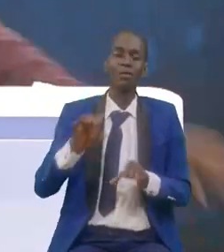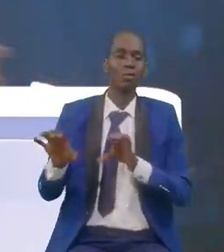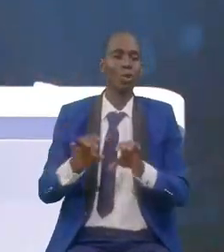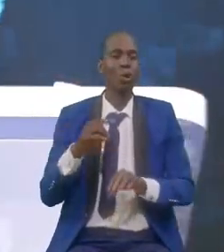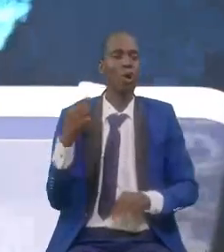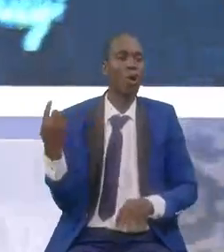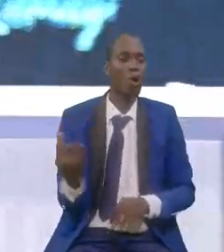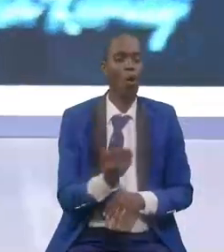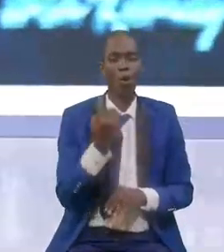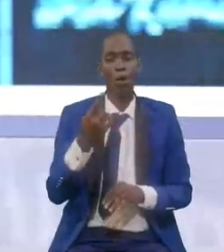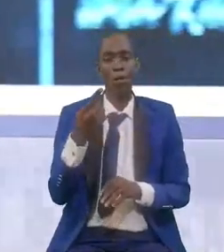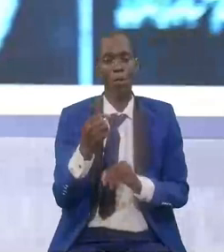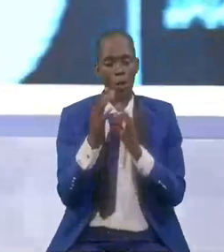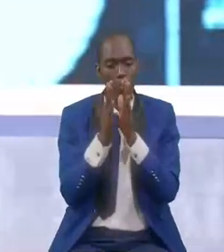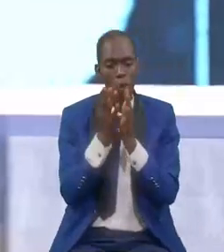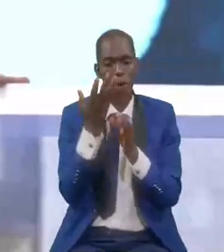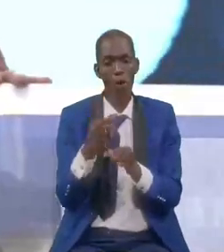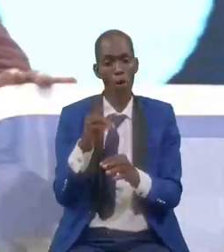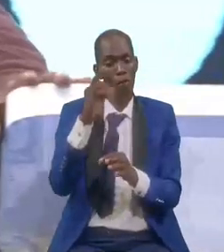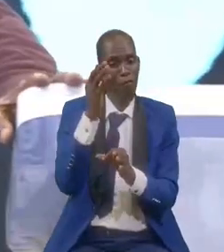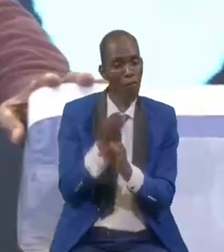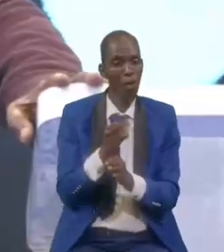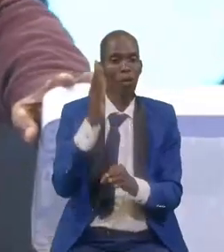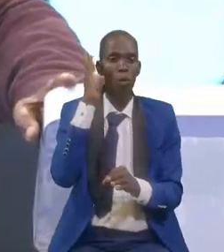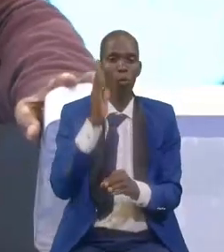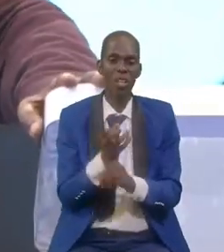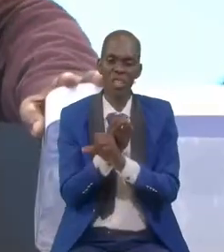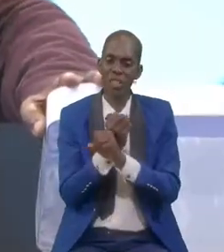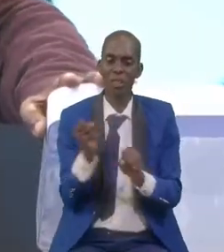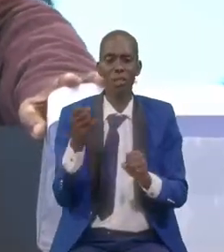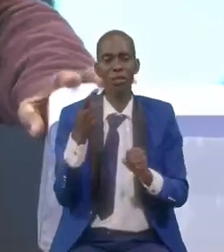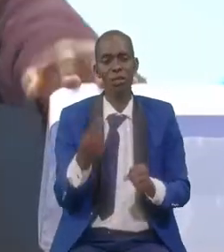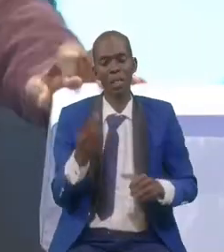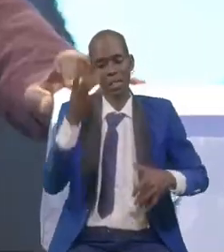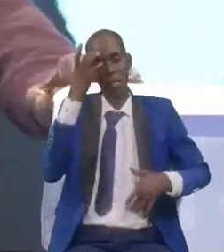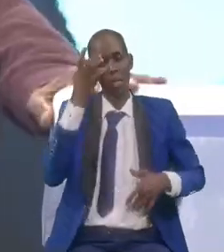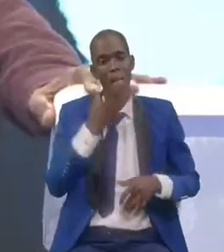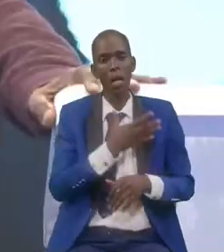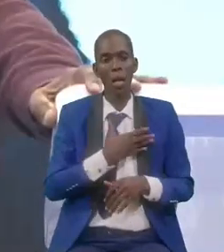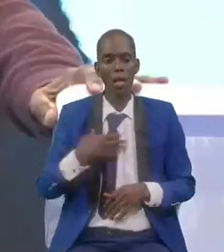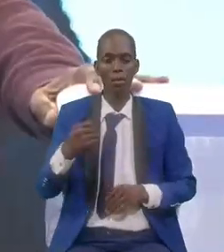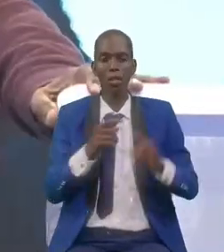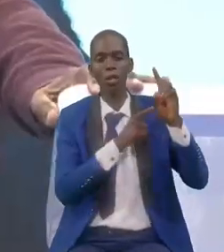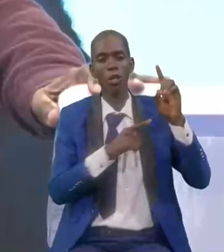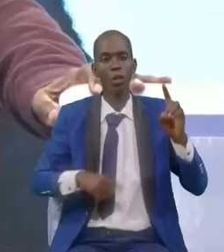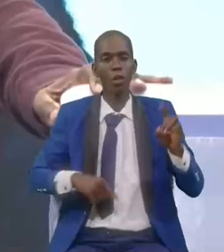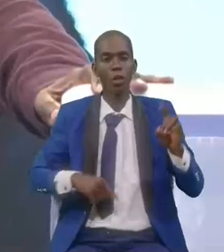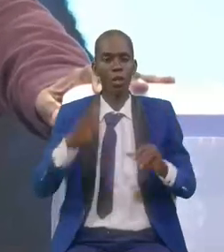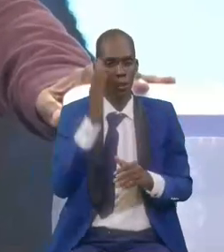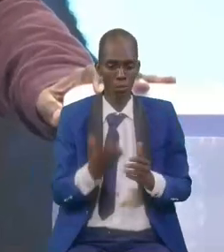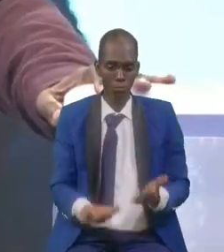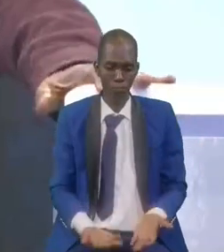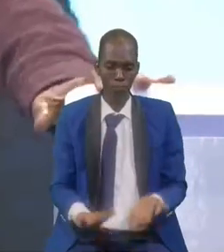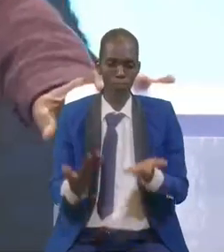tout le temps. La prière de foi guérira le malade. et le Seigneur le relèvera.